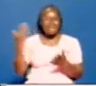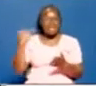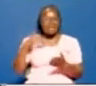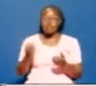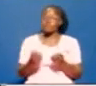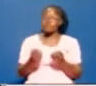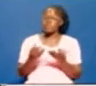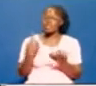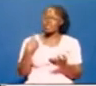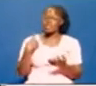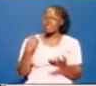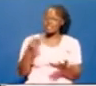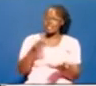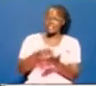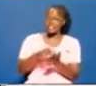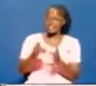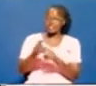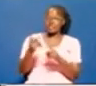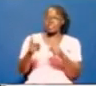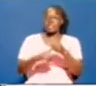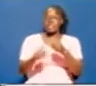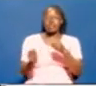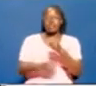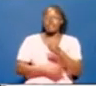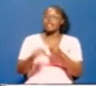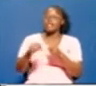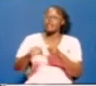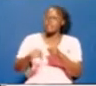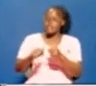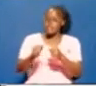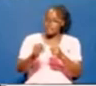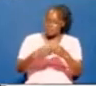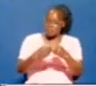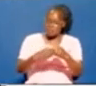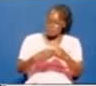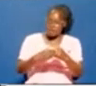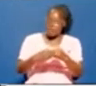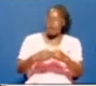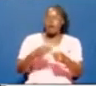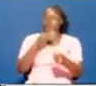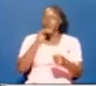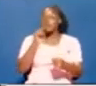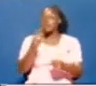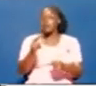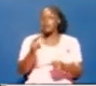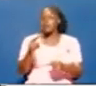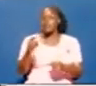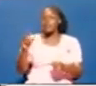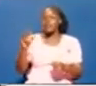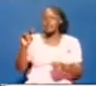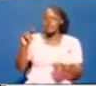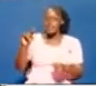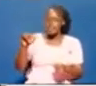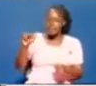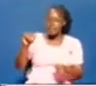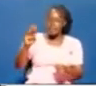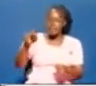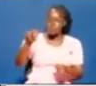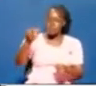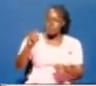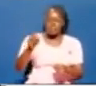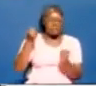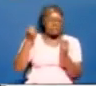punde kilitokea tarehe 26 mwezi huu, ambapo mwanabodaboda Samuel Nyabuto alipigwa risasi na watu wasiojulikana na pikipiki yake